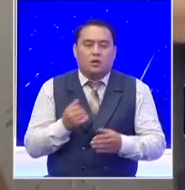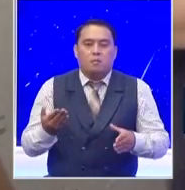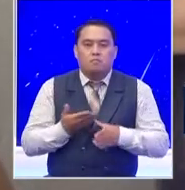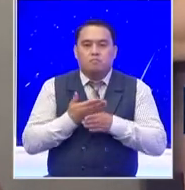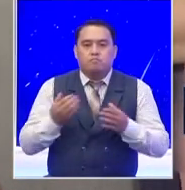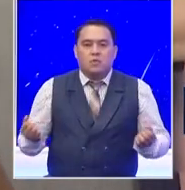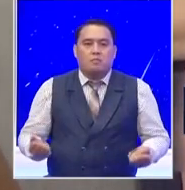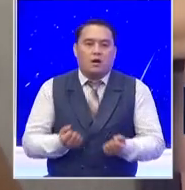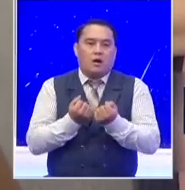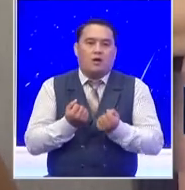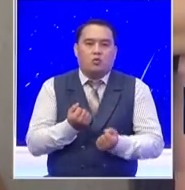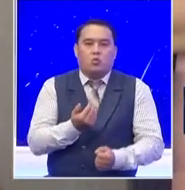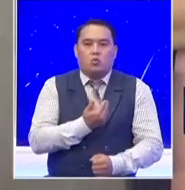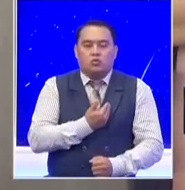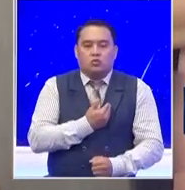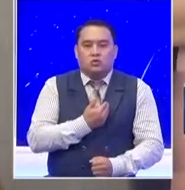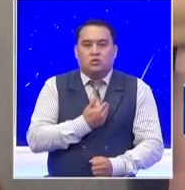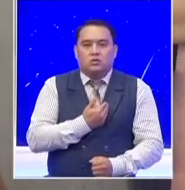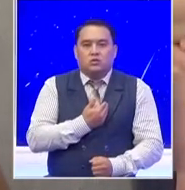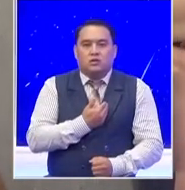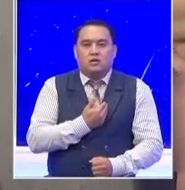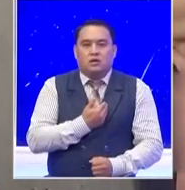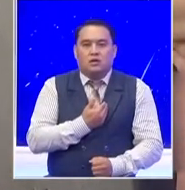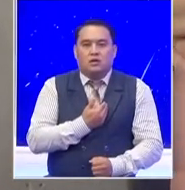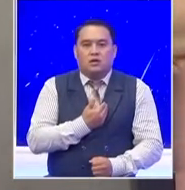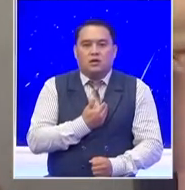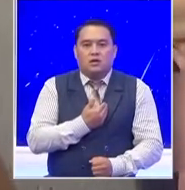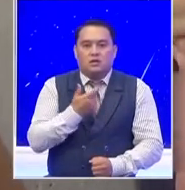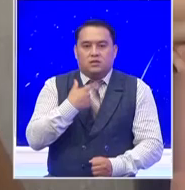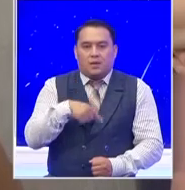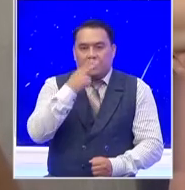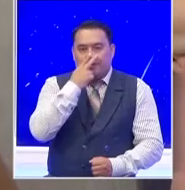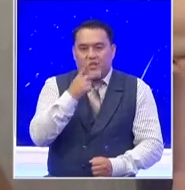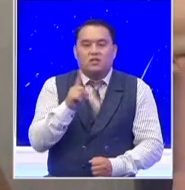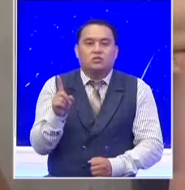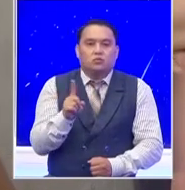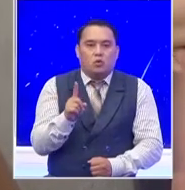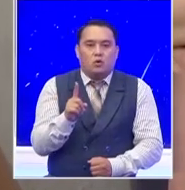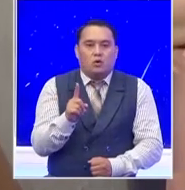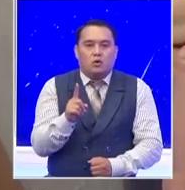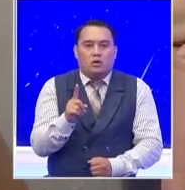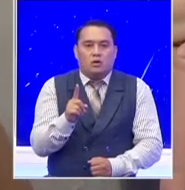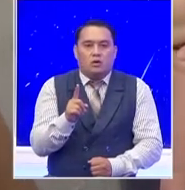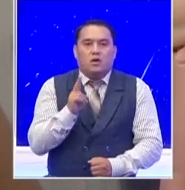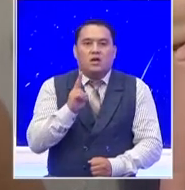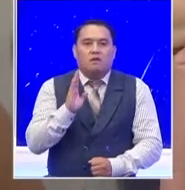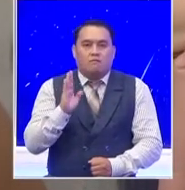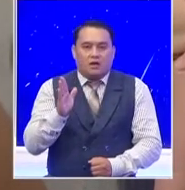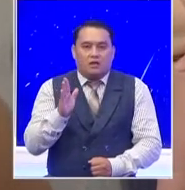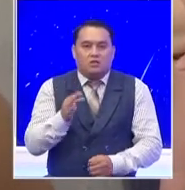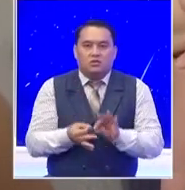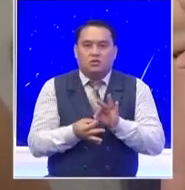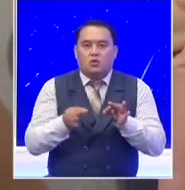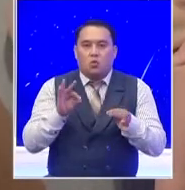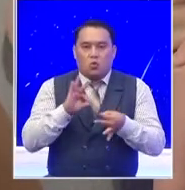своей маме, хотя тоже они еще школьники. Вот, сами видите, да, в каком состоянии квартира, и очень